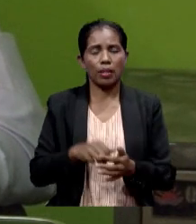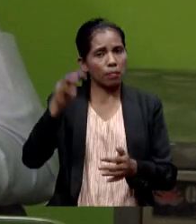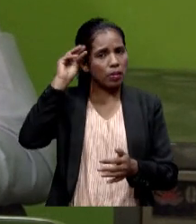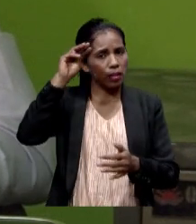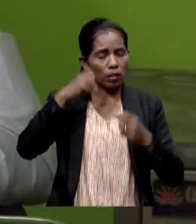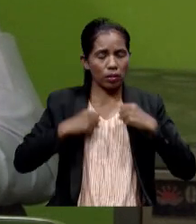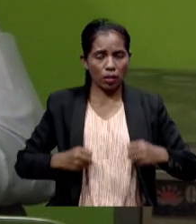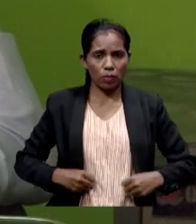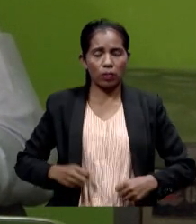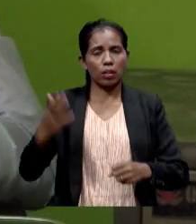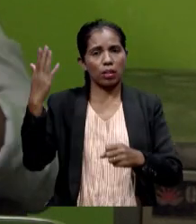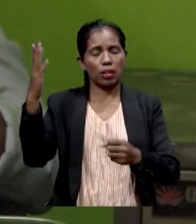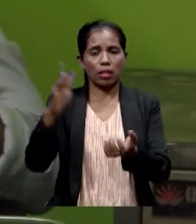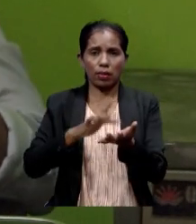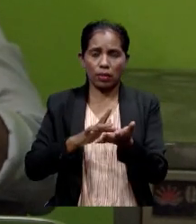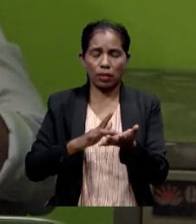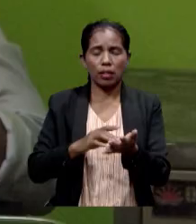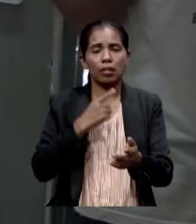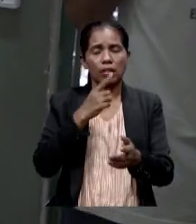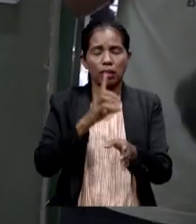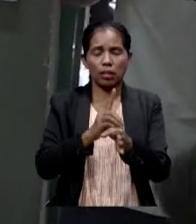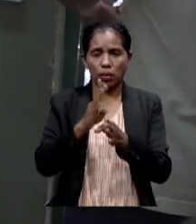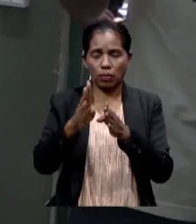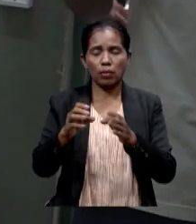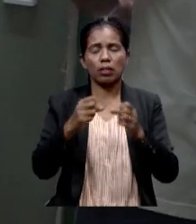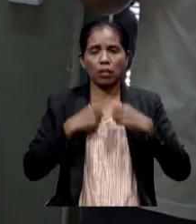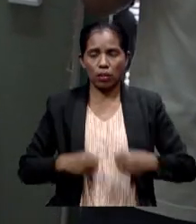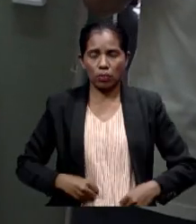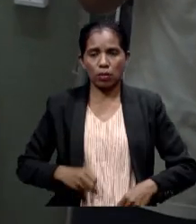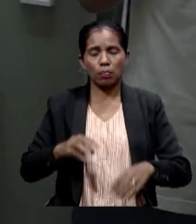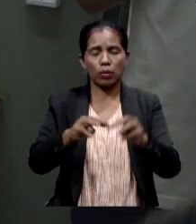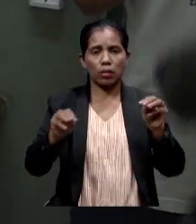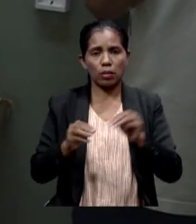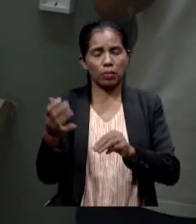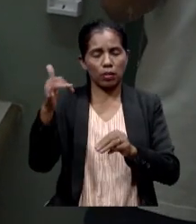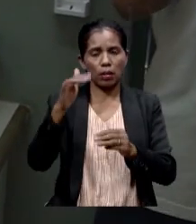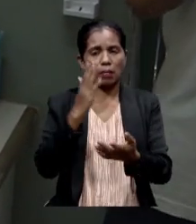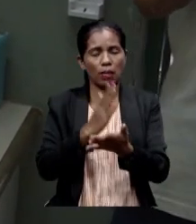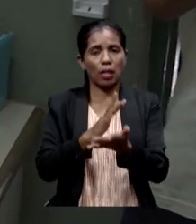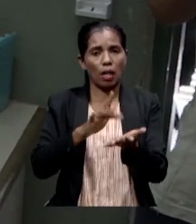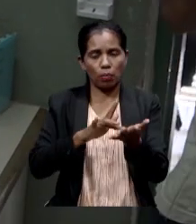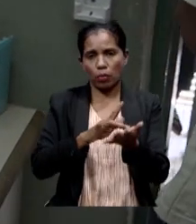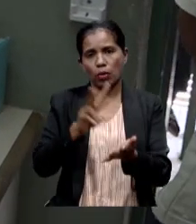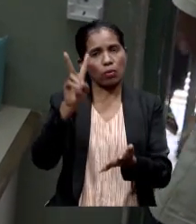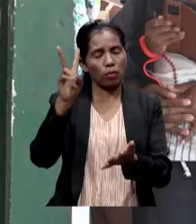Farmasia Medikamentu orientawana Direktur Saudi Munisipiu Sira hori suspende ai moruk item ruane ia